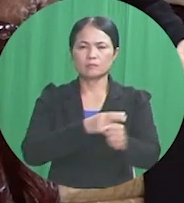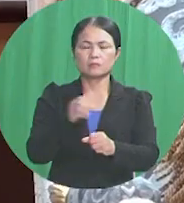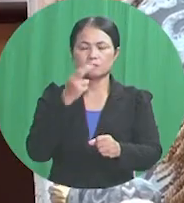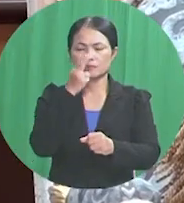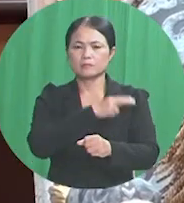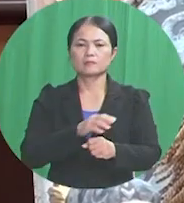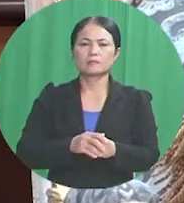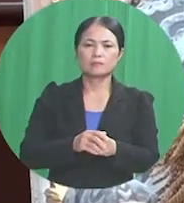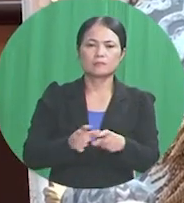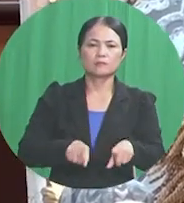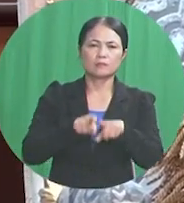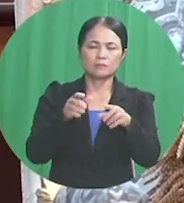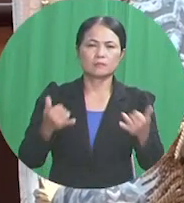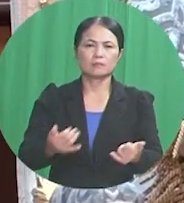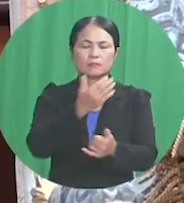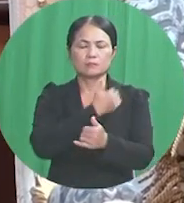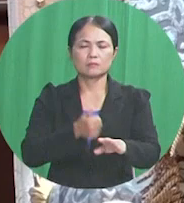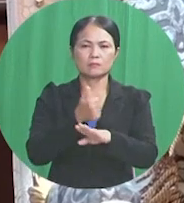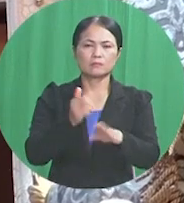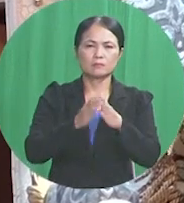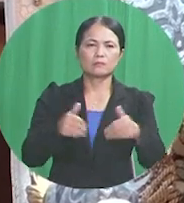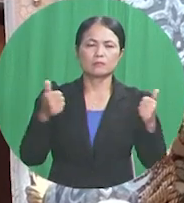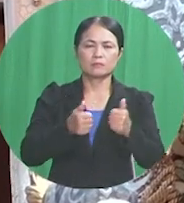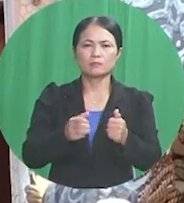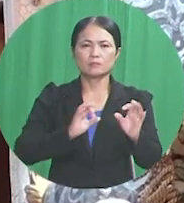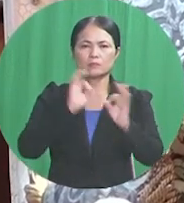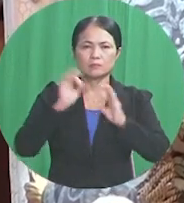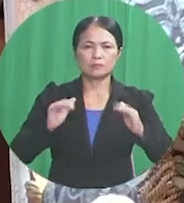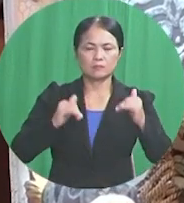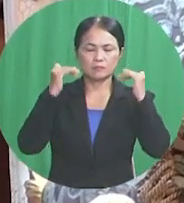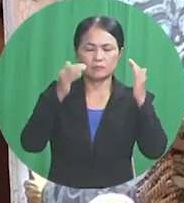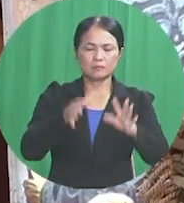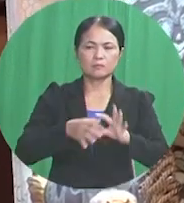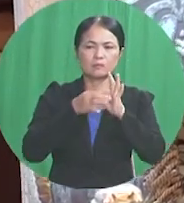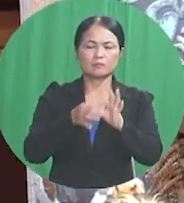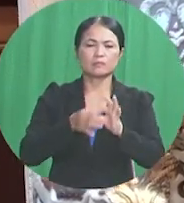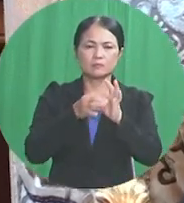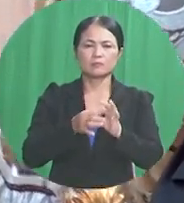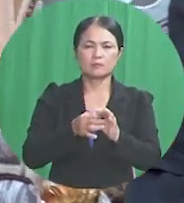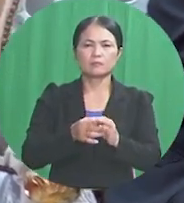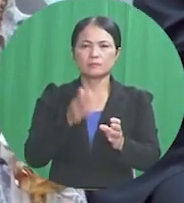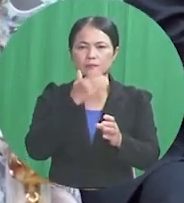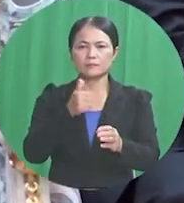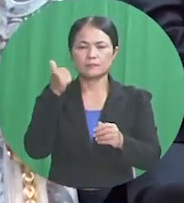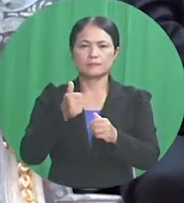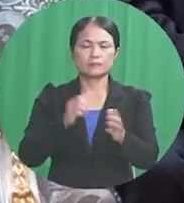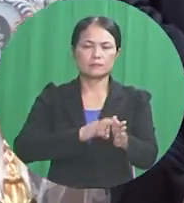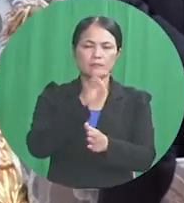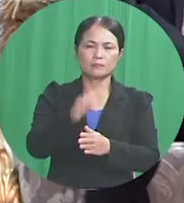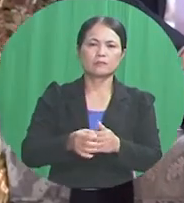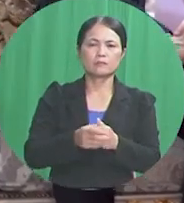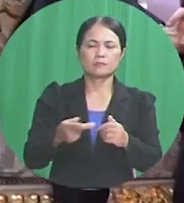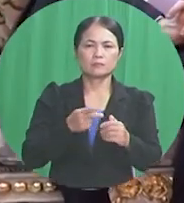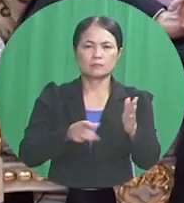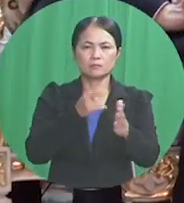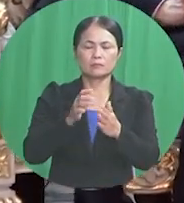ามต้นตำหนึ่งนี้สำหรับประเทศรัฐสภาบานบีดำไลกปูจำปูไกสหประบัติกาอย่างประสาเลือกรุบิไซระเวีย